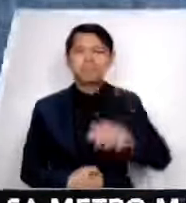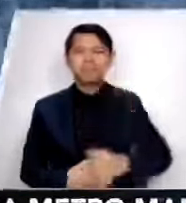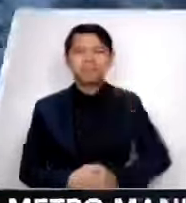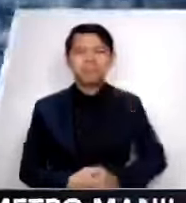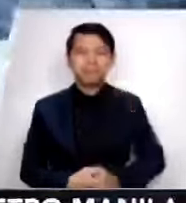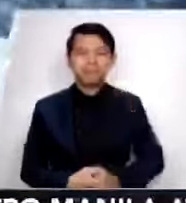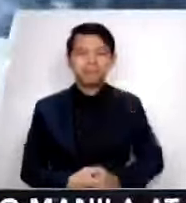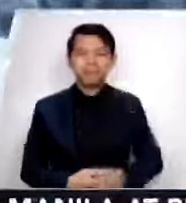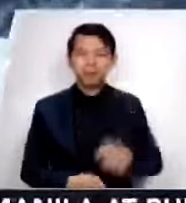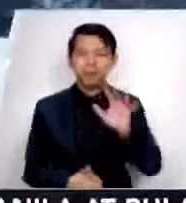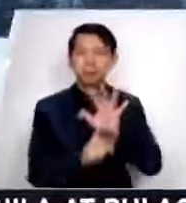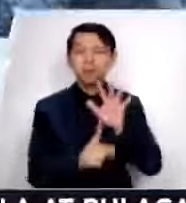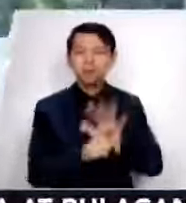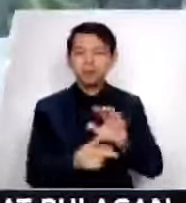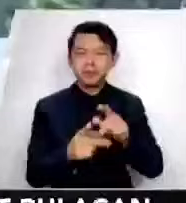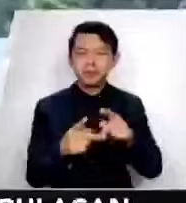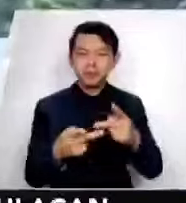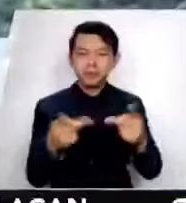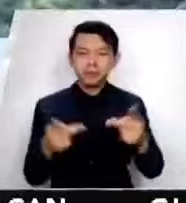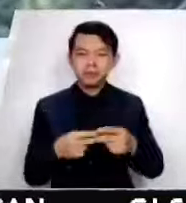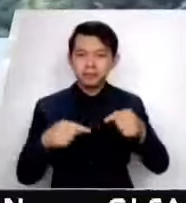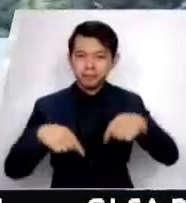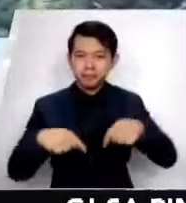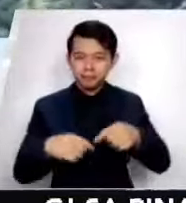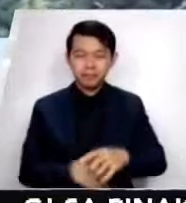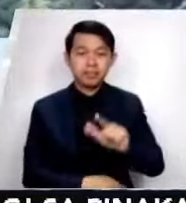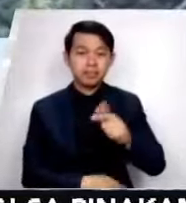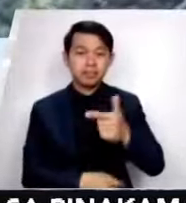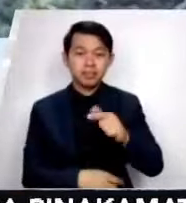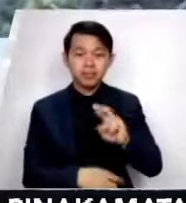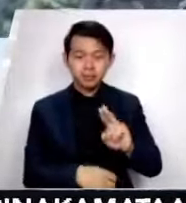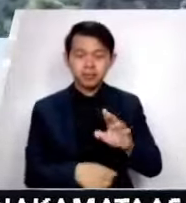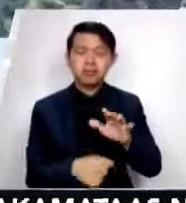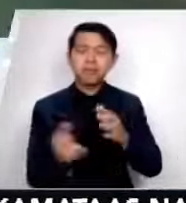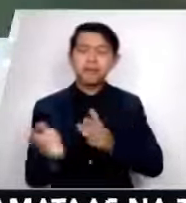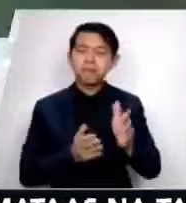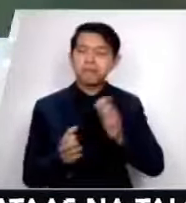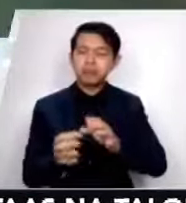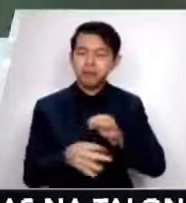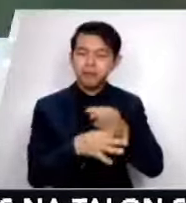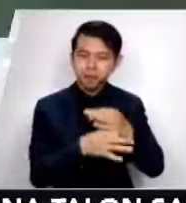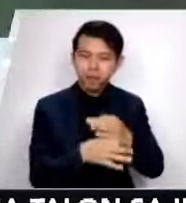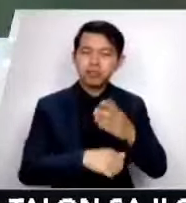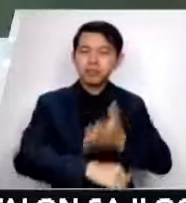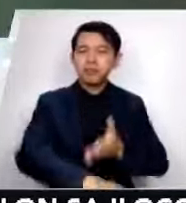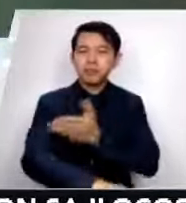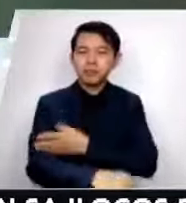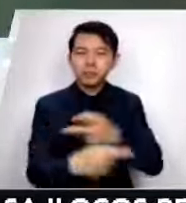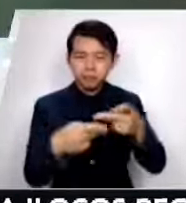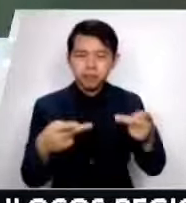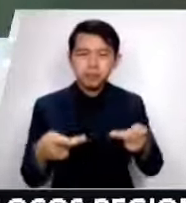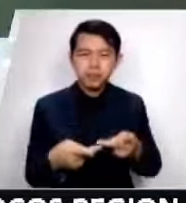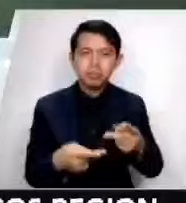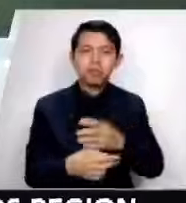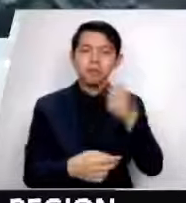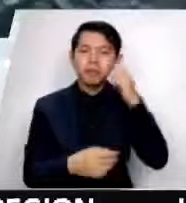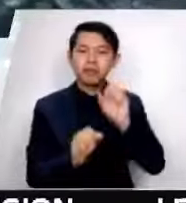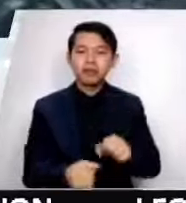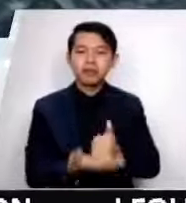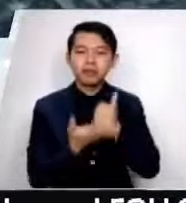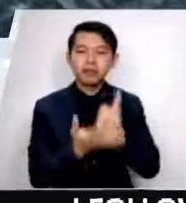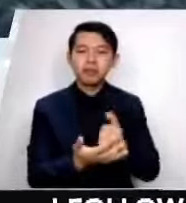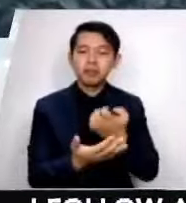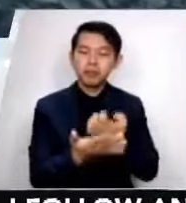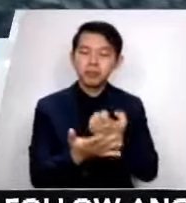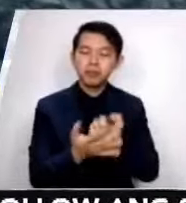Gigmoto LGU na ayusin pang lugar para makatulong sa turismo at ekonomiya ng barangay at bayan.